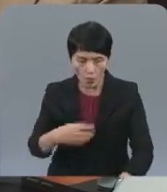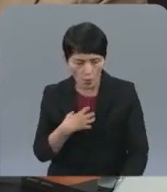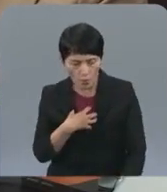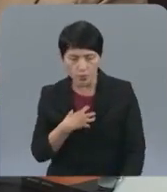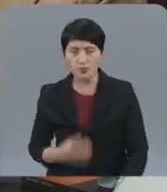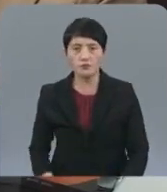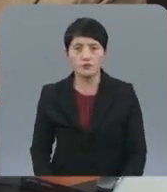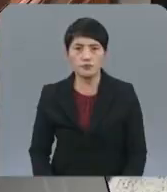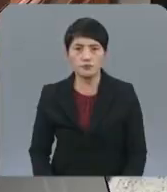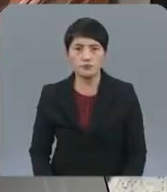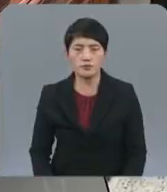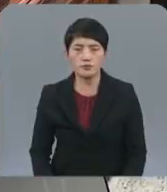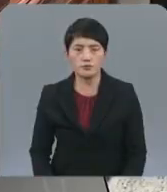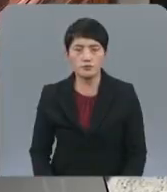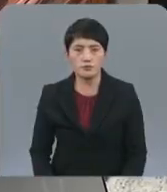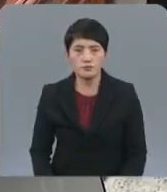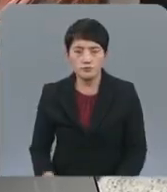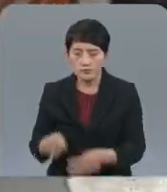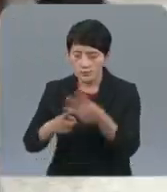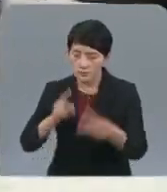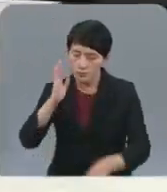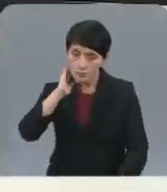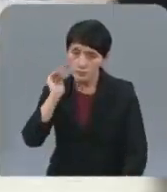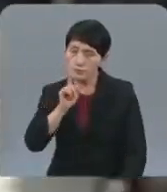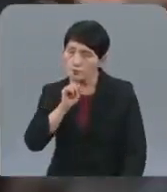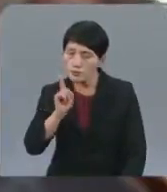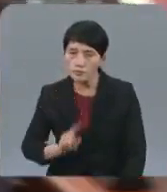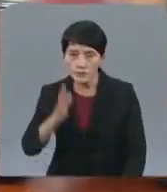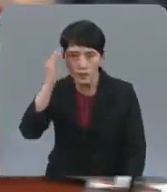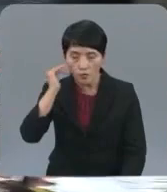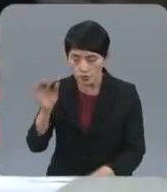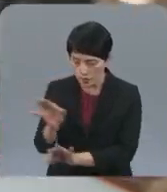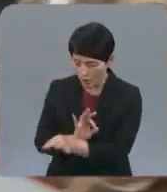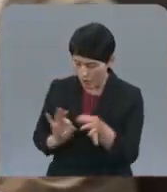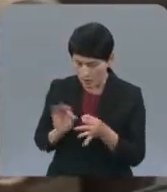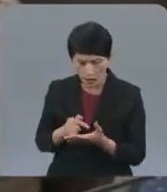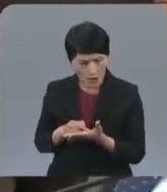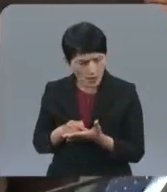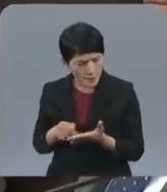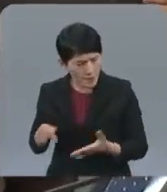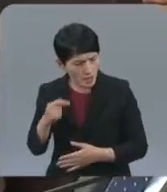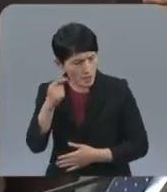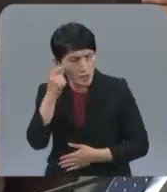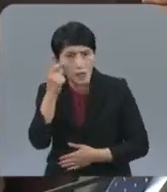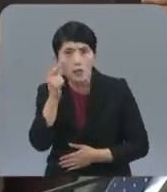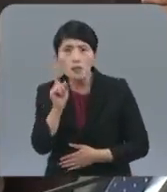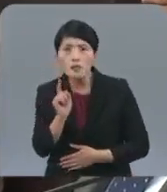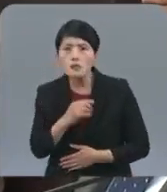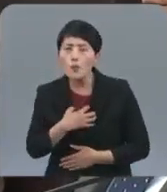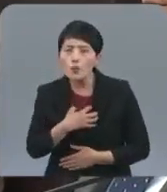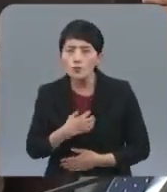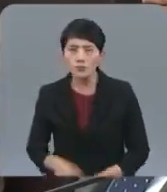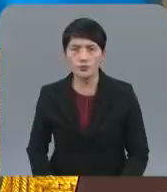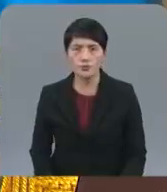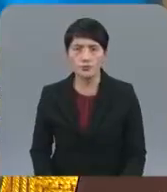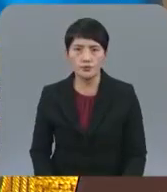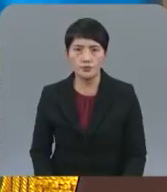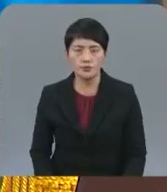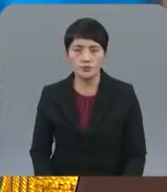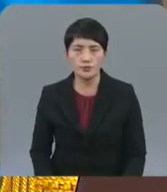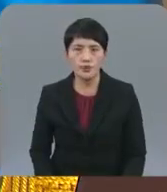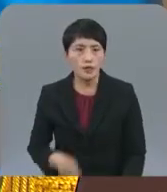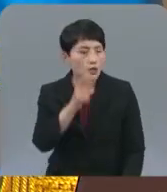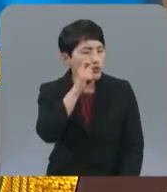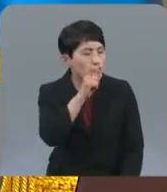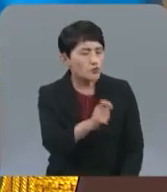отметил что южнокорейская экономика больше других мировых экономик зависит от внешней торговли в этой свз